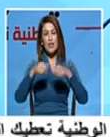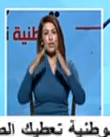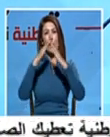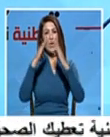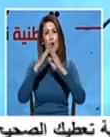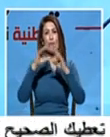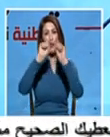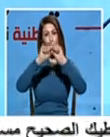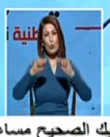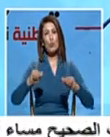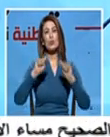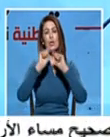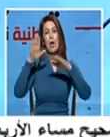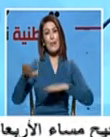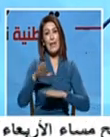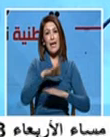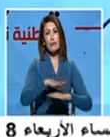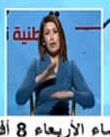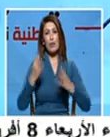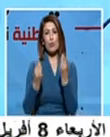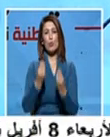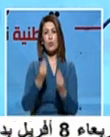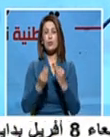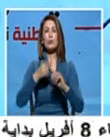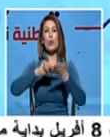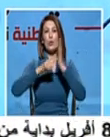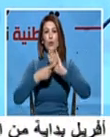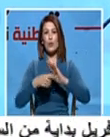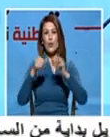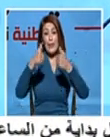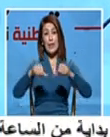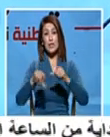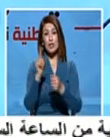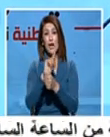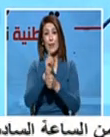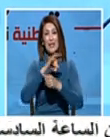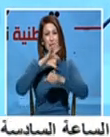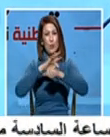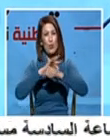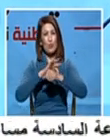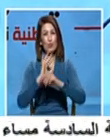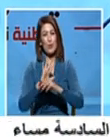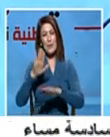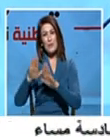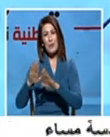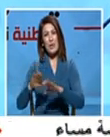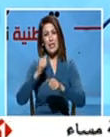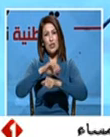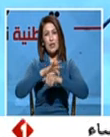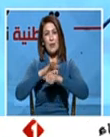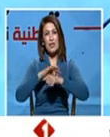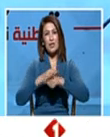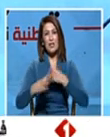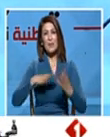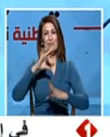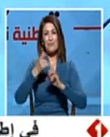معاهم والأهالي اللي معاهم ولا الشبان اللي معاهم يحافظوا عليهم حتى لا تصيبهم أي أمراض، خاصة منهم الأمراض المزمنة. وكنا شفنا